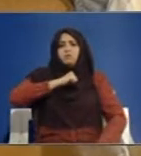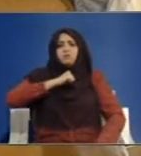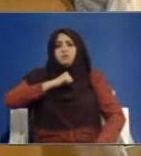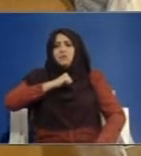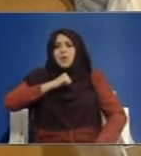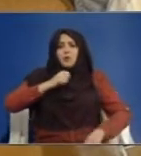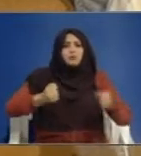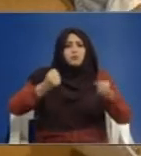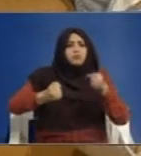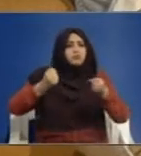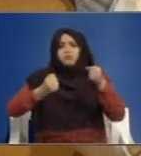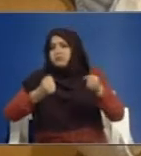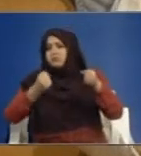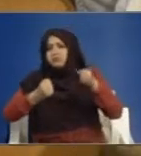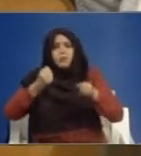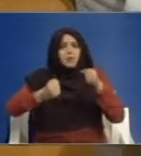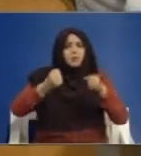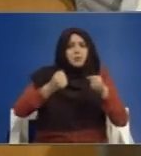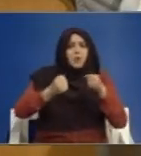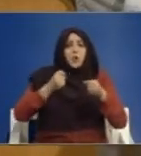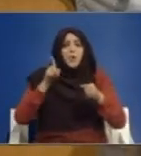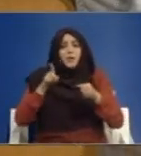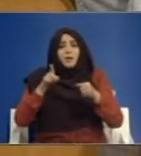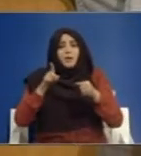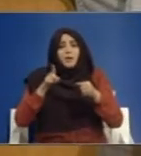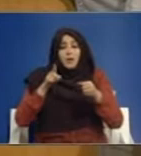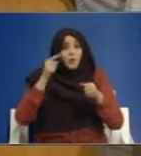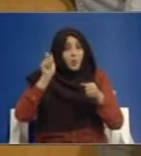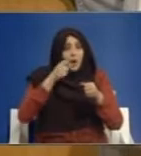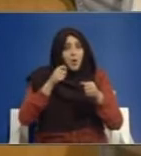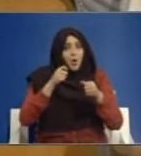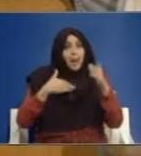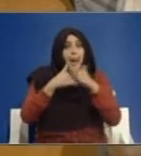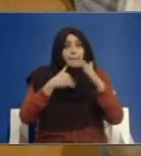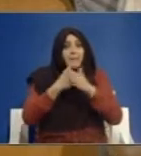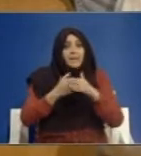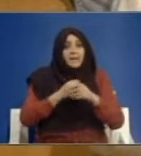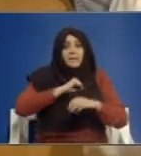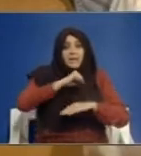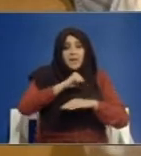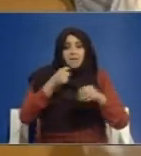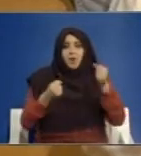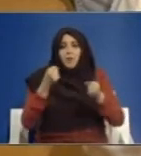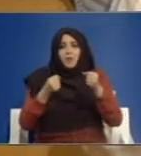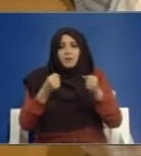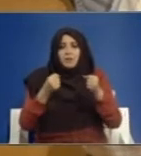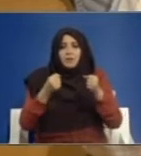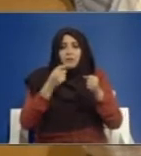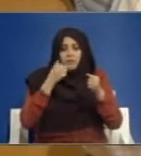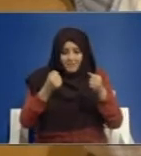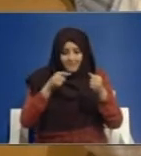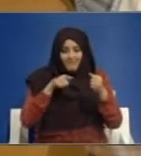ودون ان يشعر، وهو اخذ على نفسه انه يلتزم مثلا بسرعه معينه، وشنو هو الحل؟ الحل انه يحاسب